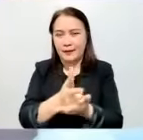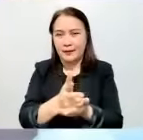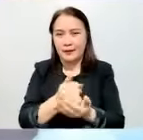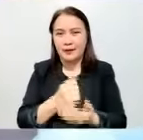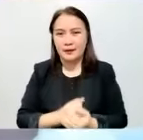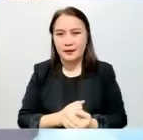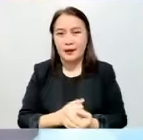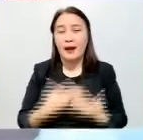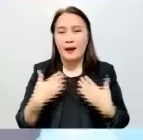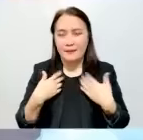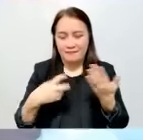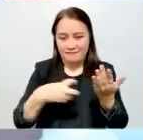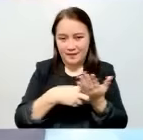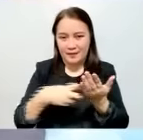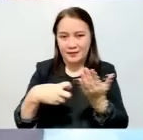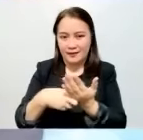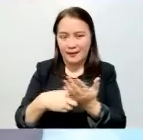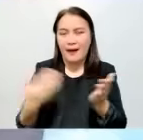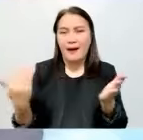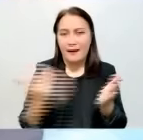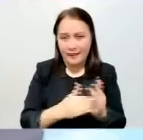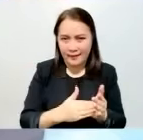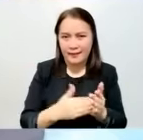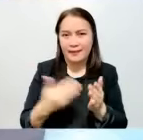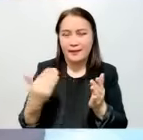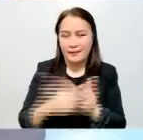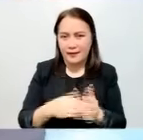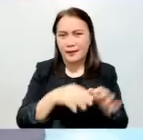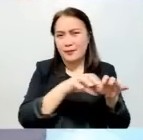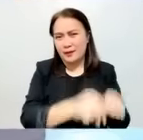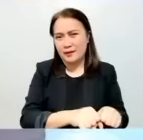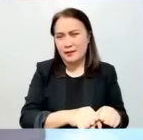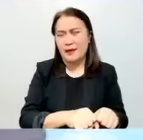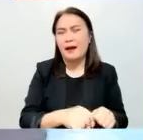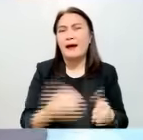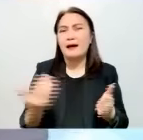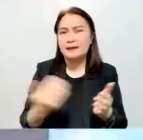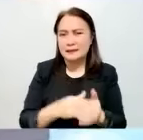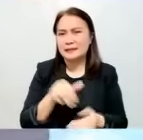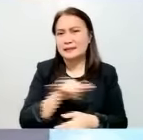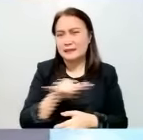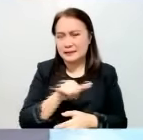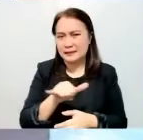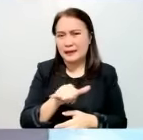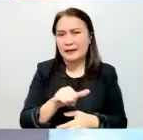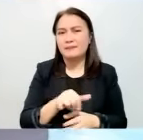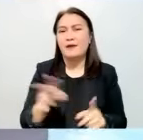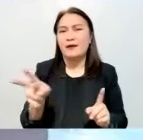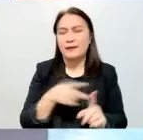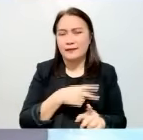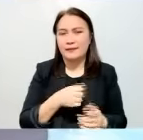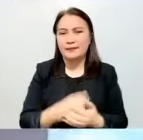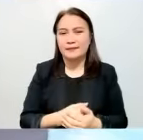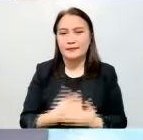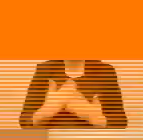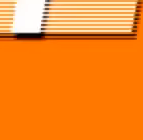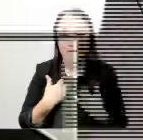natikitan, paulit-ulit ng nahuli dahil sa pareho ring violation. Nasa frontline ng balitang yan si Rainiel